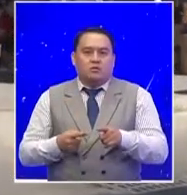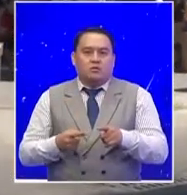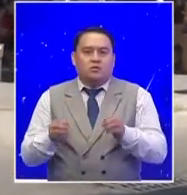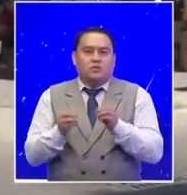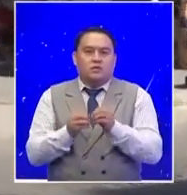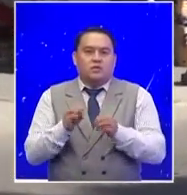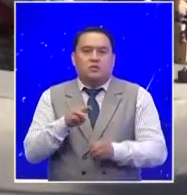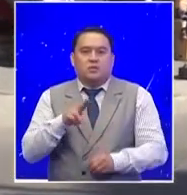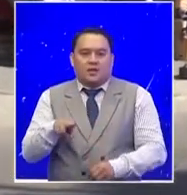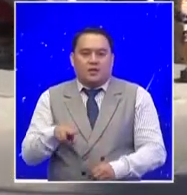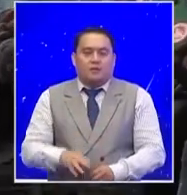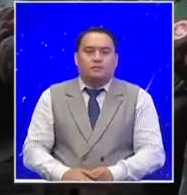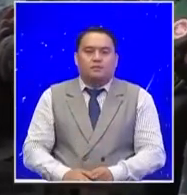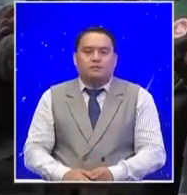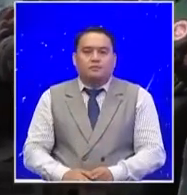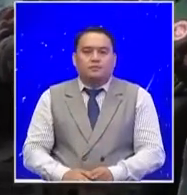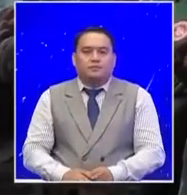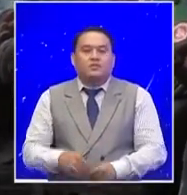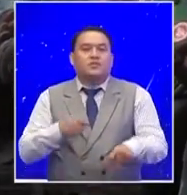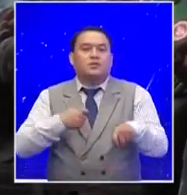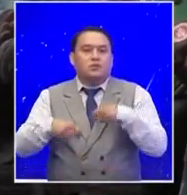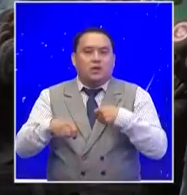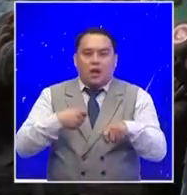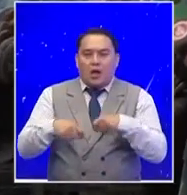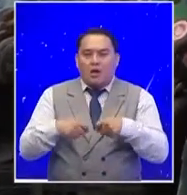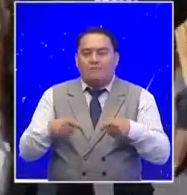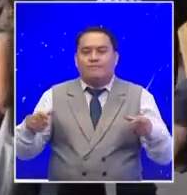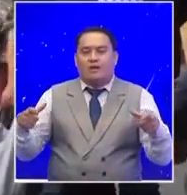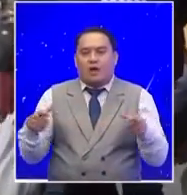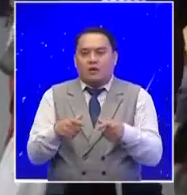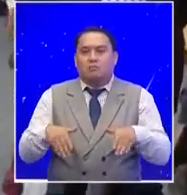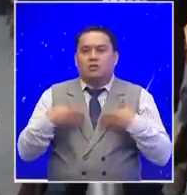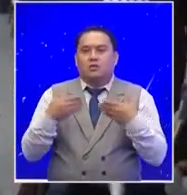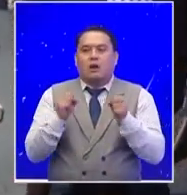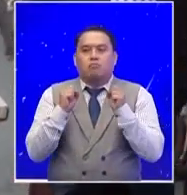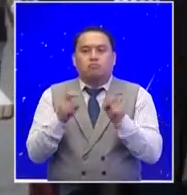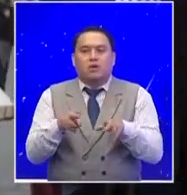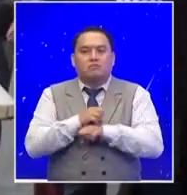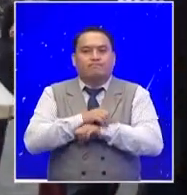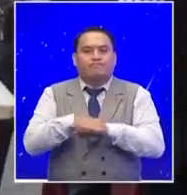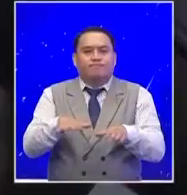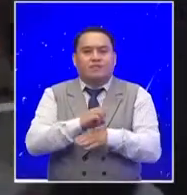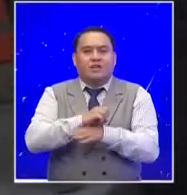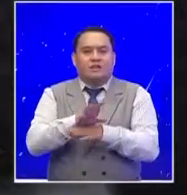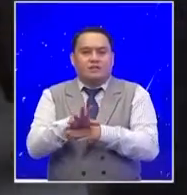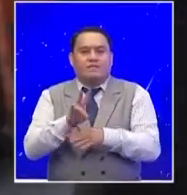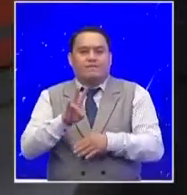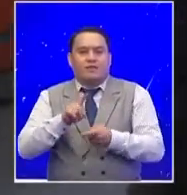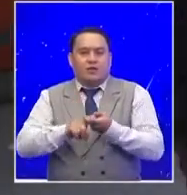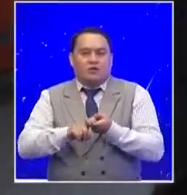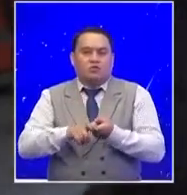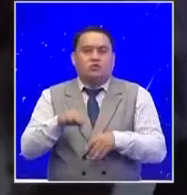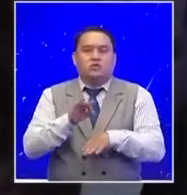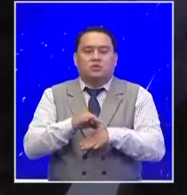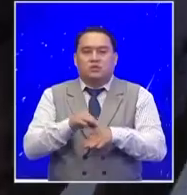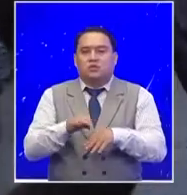10 МРП штраф. Стихийная торговля в период карантина представляет опасность в распространении коронавирусной инфекции, утверждают